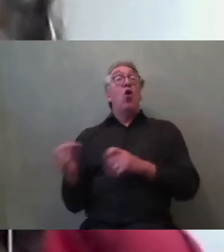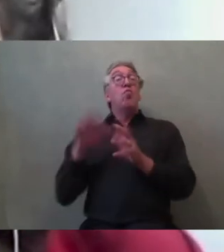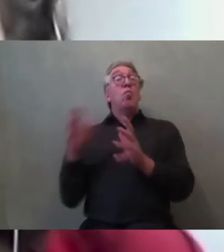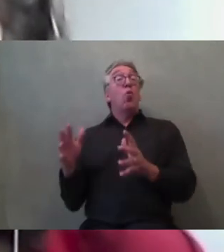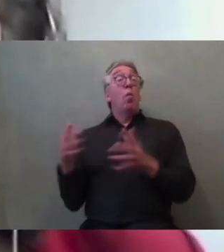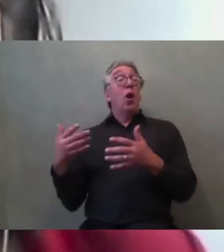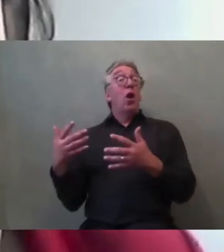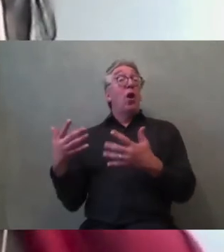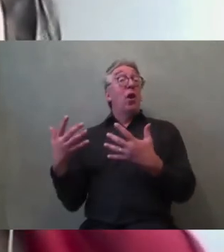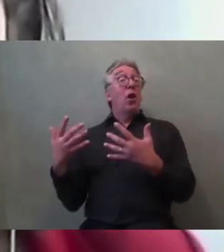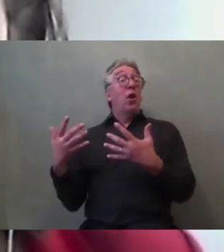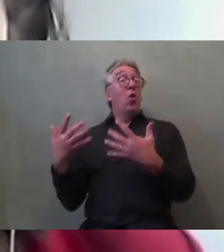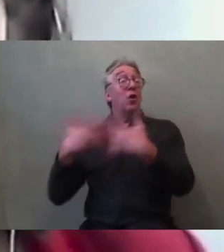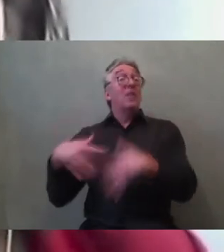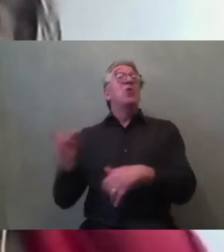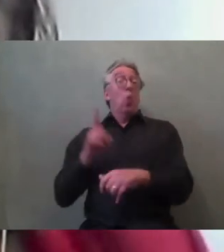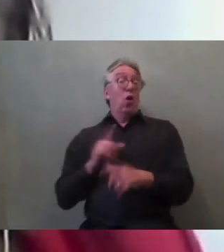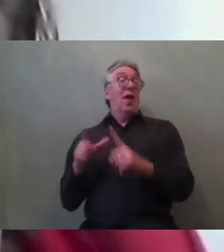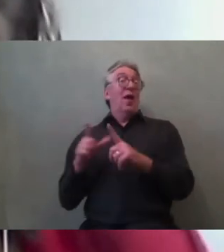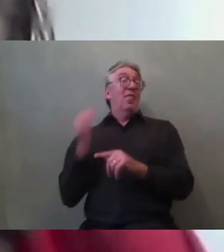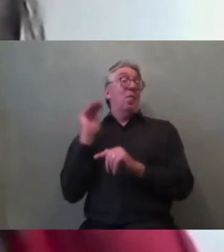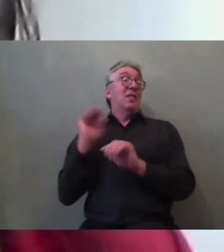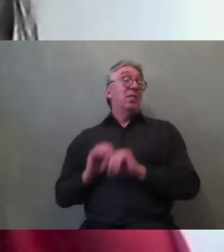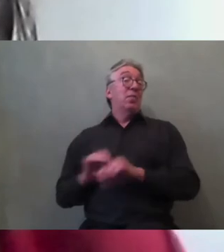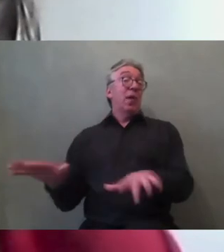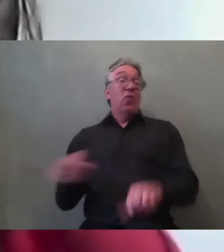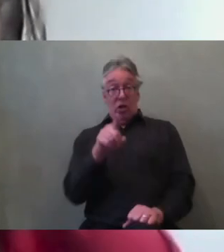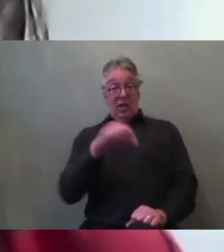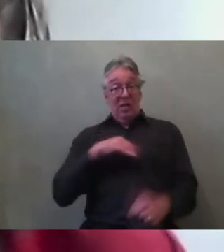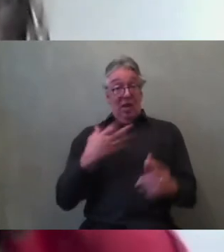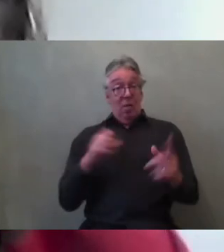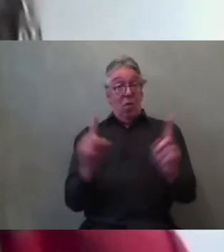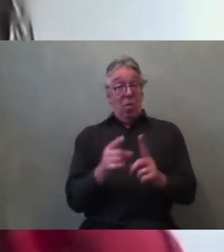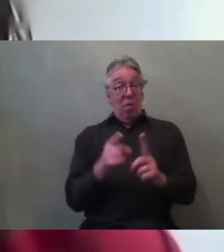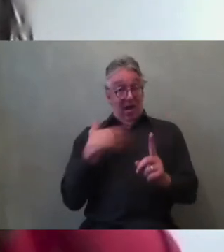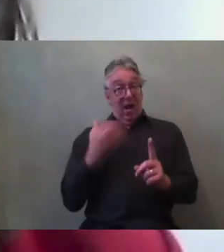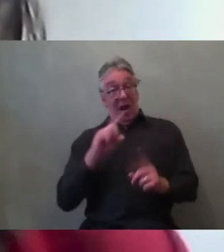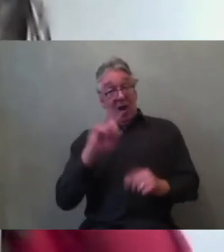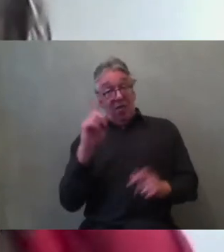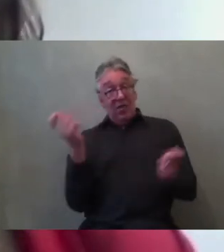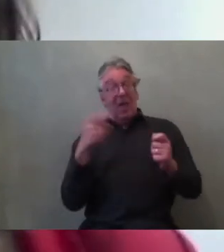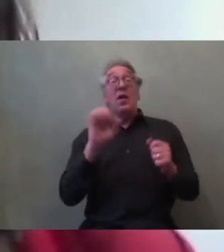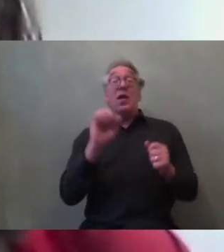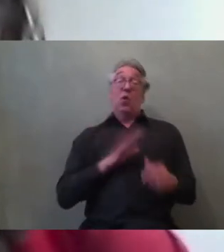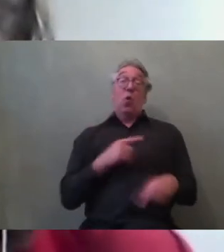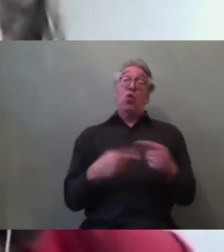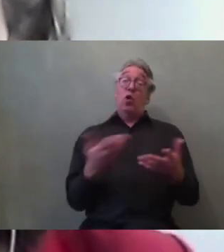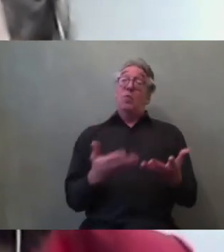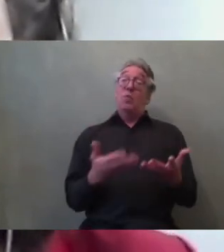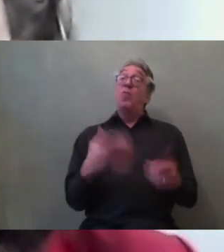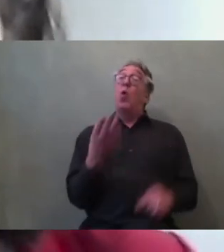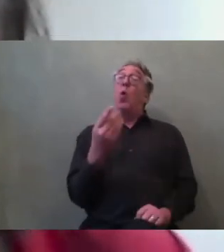een beperking die graag naar festivals gaan, kunnen hierbij ook een rol spelen. Dit kan door de gemeente en